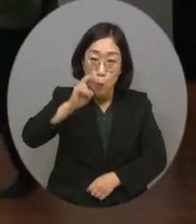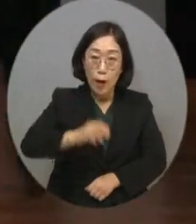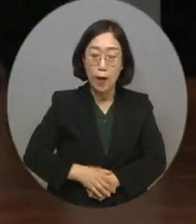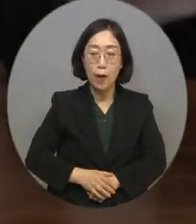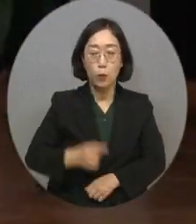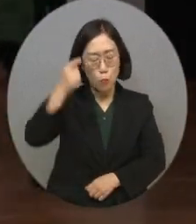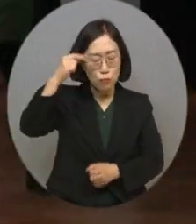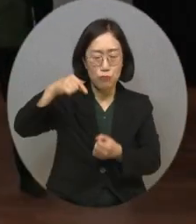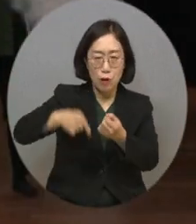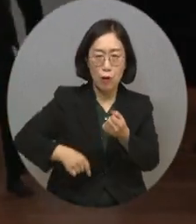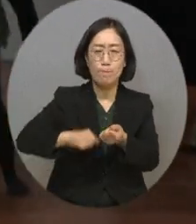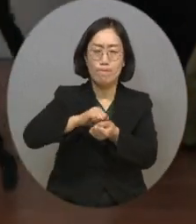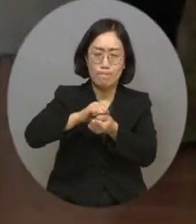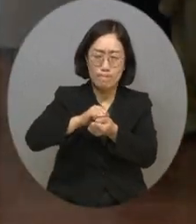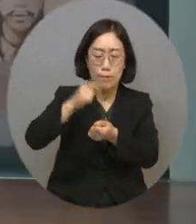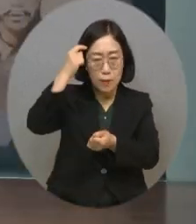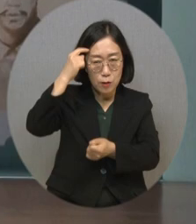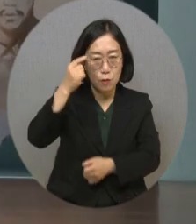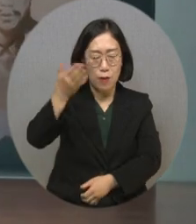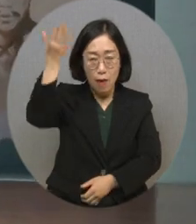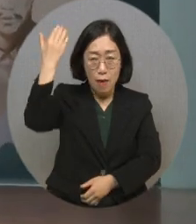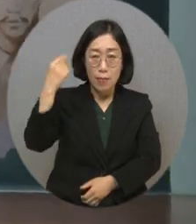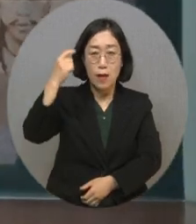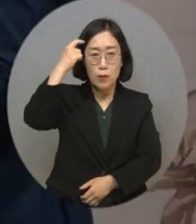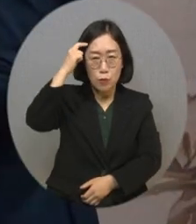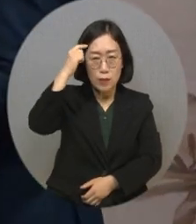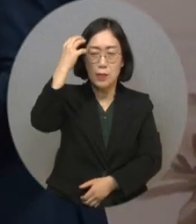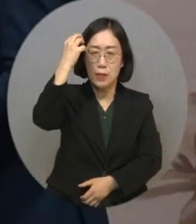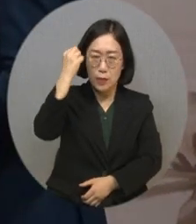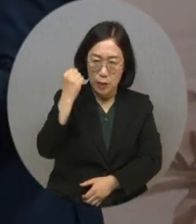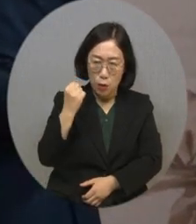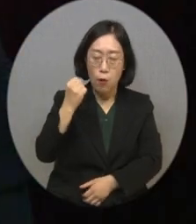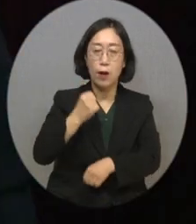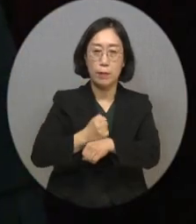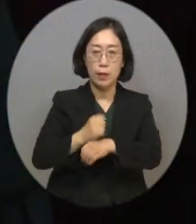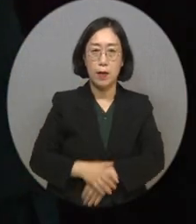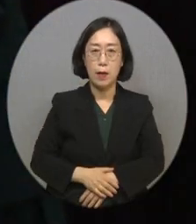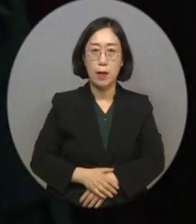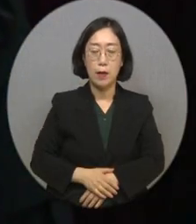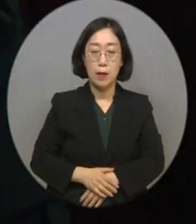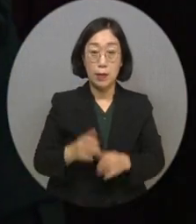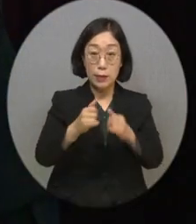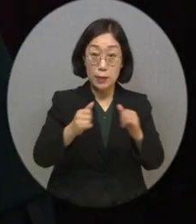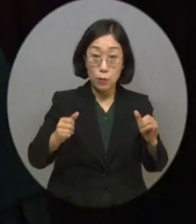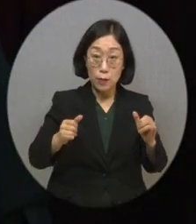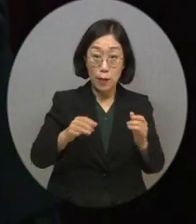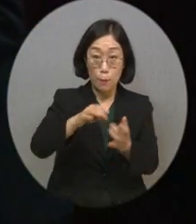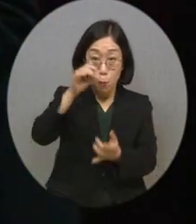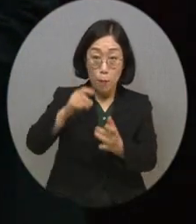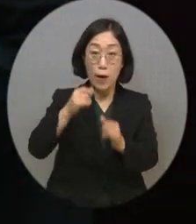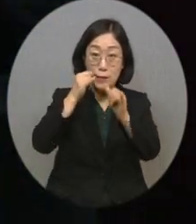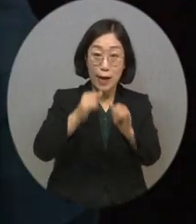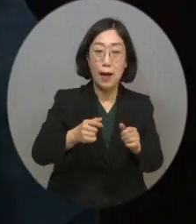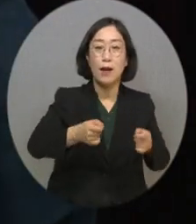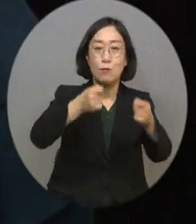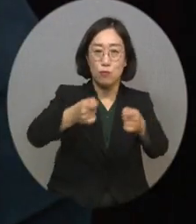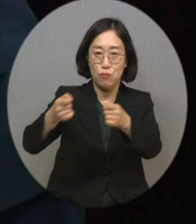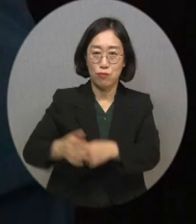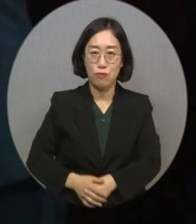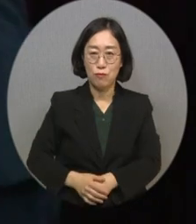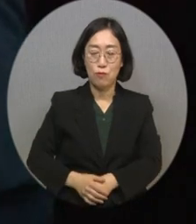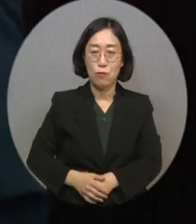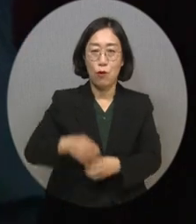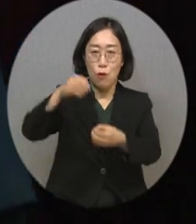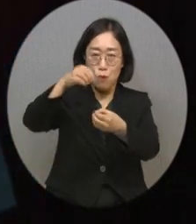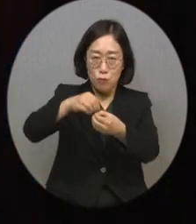선조들의 독립정신을 기억합니다. 광복회에서는 시민들을 위한 표창도 준비했습니다. 선조들의 정신을 계승하기